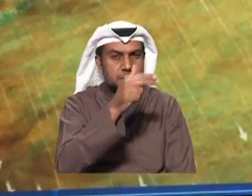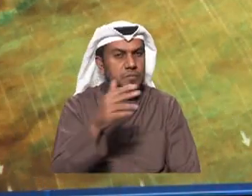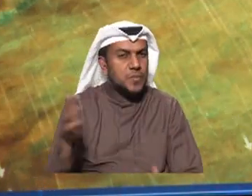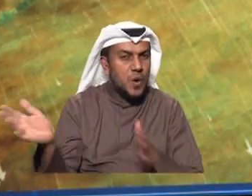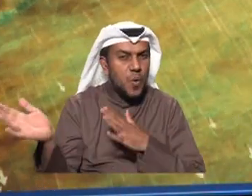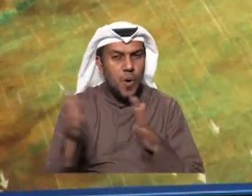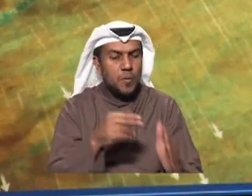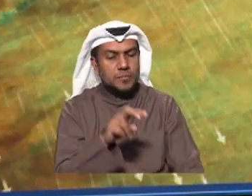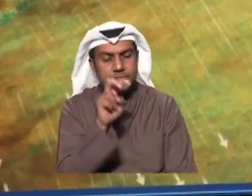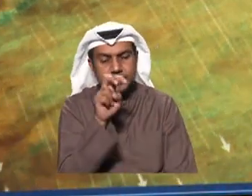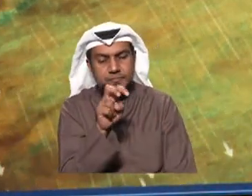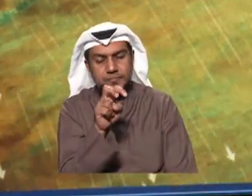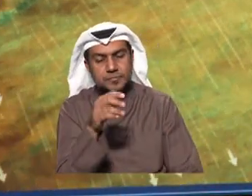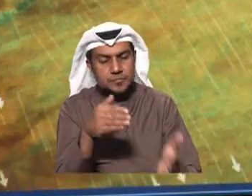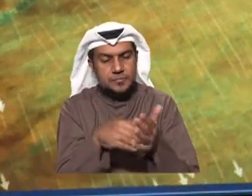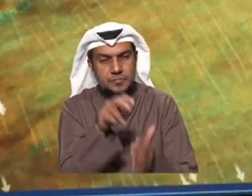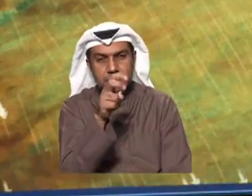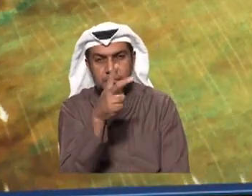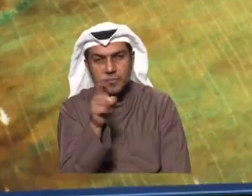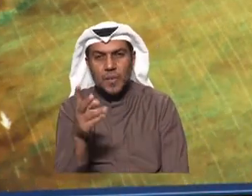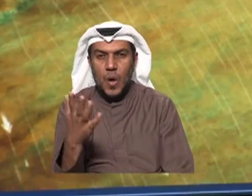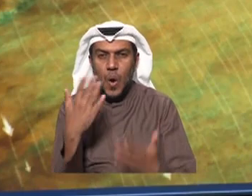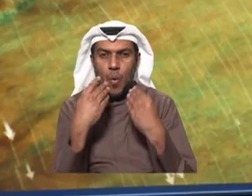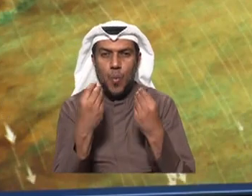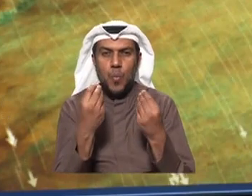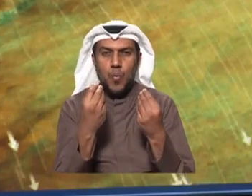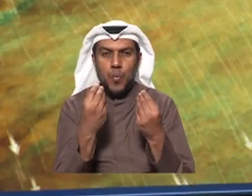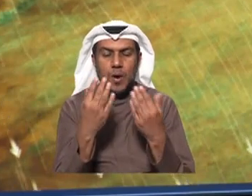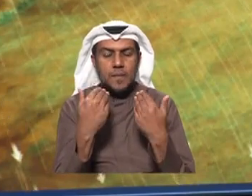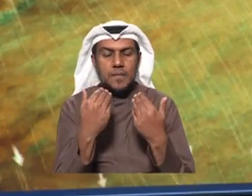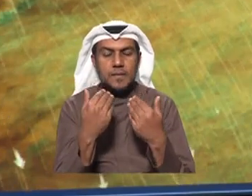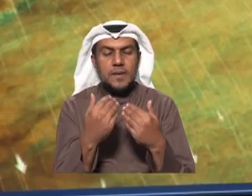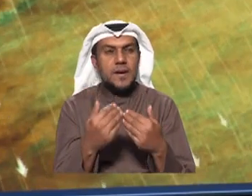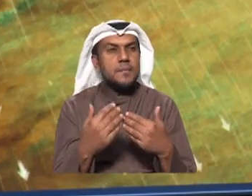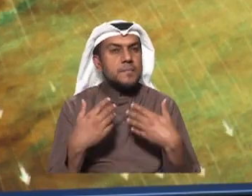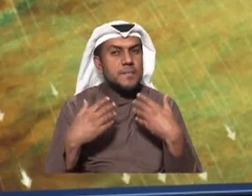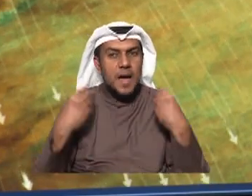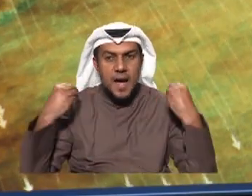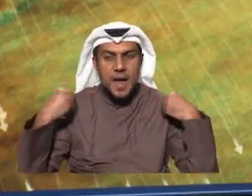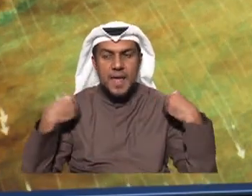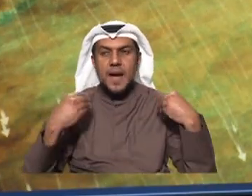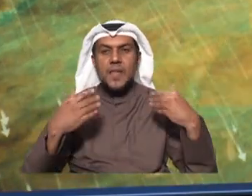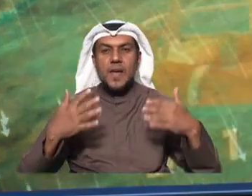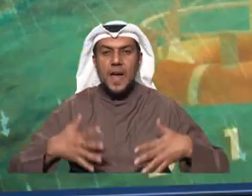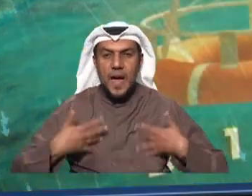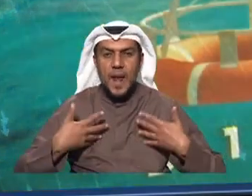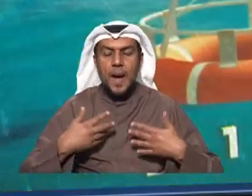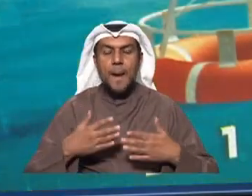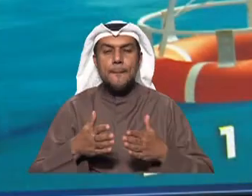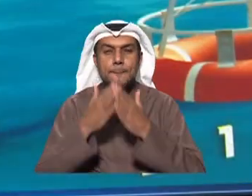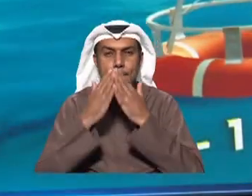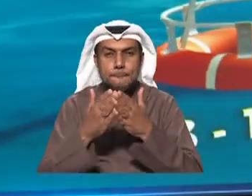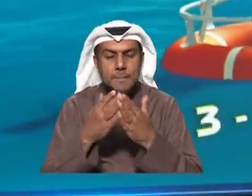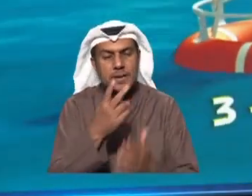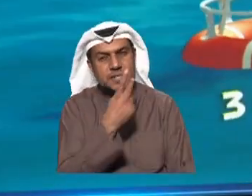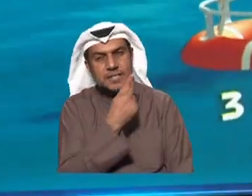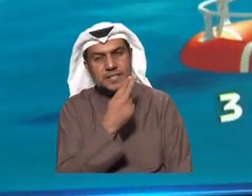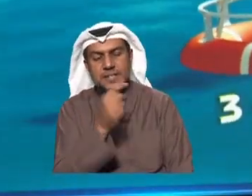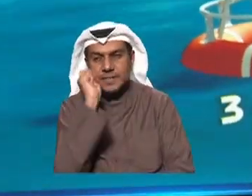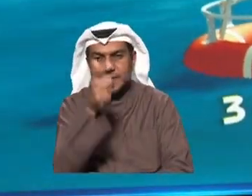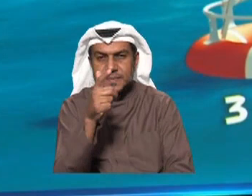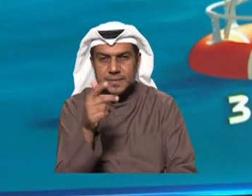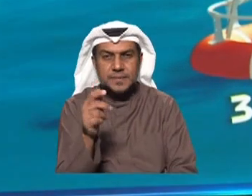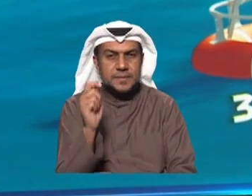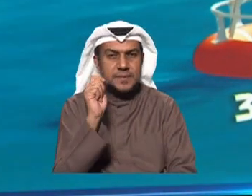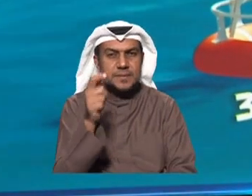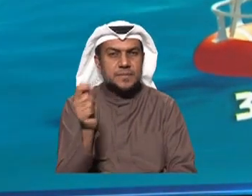28 كيلومتر في الساعة. أجواء لطيفة ومناسبة جدا لممارسة جميع الأنشطة الخارجية، وطبعا من ضمنها الأنشطة